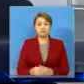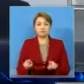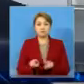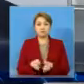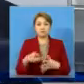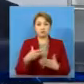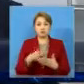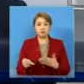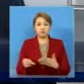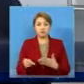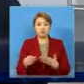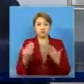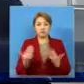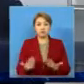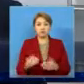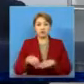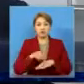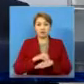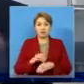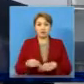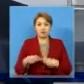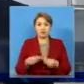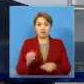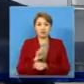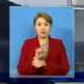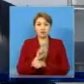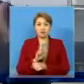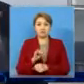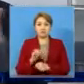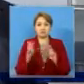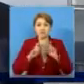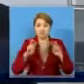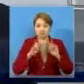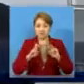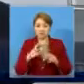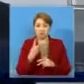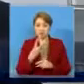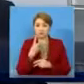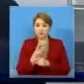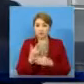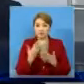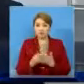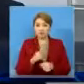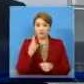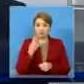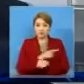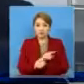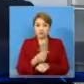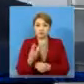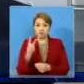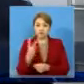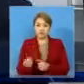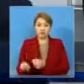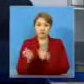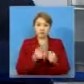купили, сейчас нам вот Акимат передал автомобиль Скания. Вот одну видели, сейчас буквально через час уже и вторая придет. Их